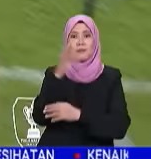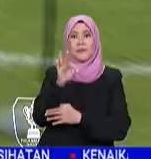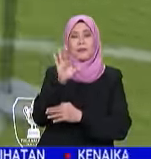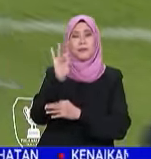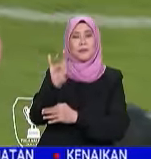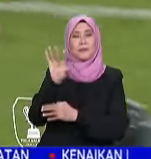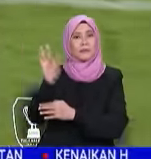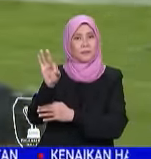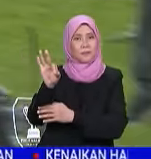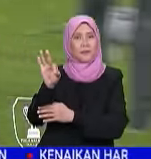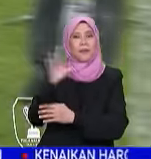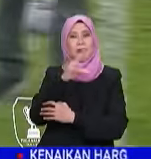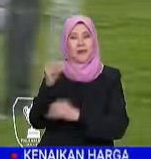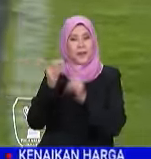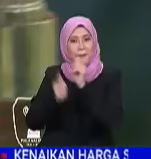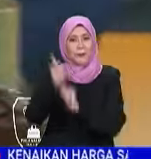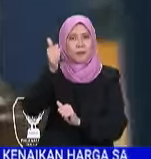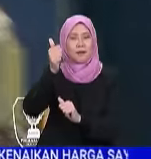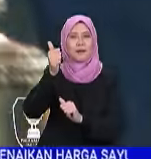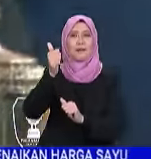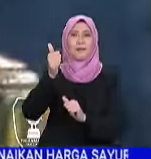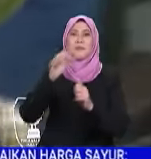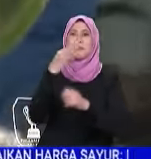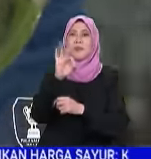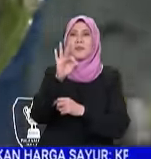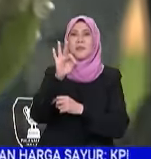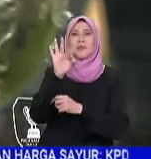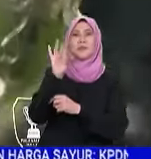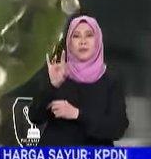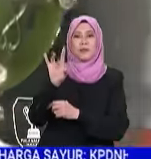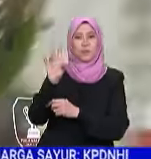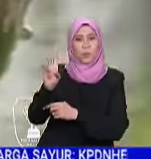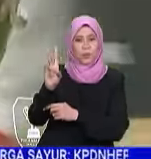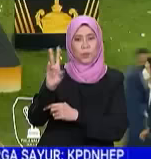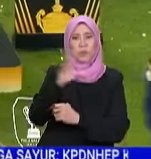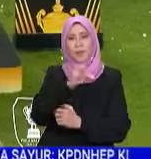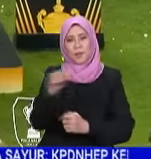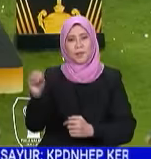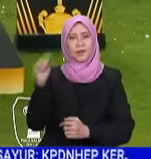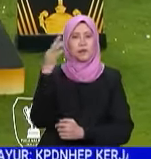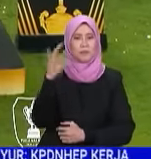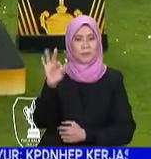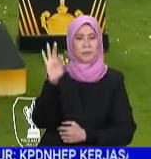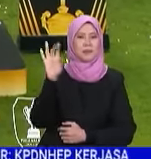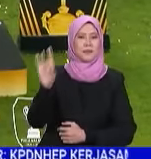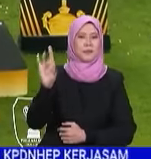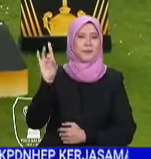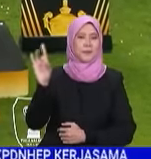1989 selain turut menanginya pada edisi 1987 dan 19